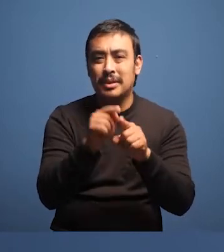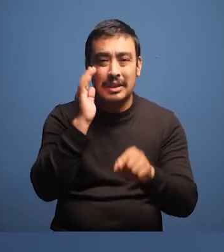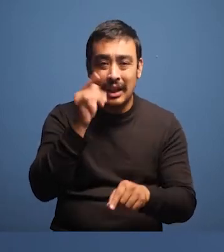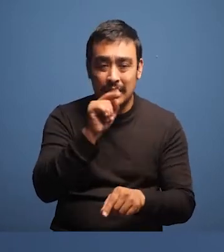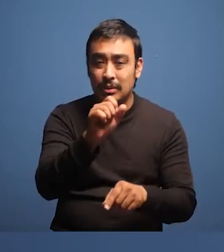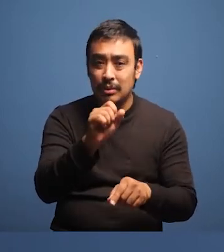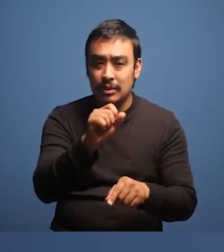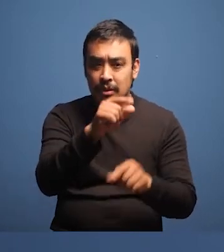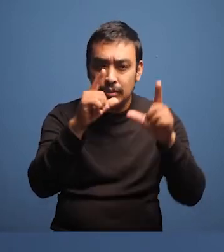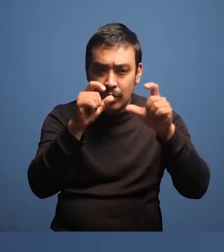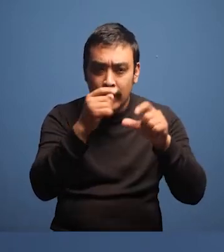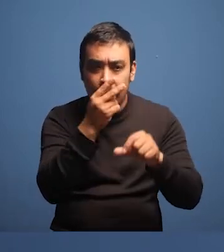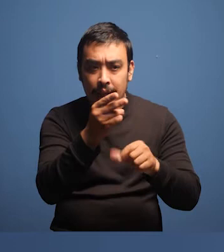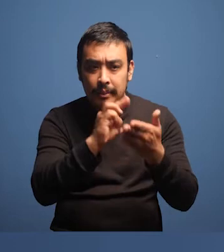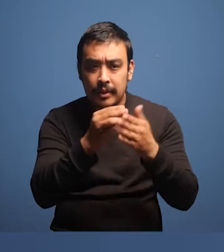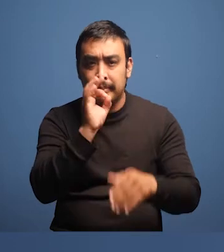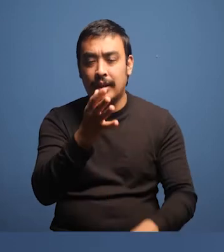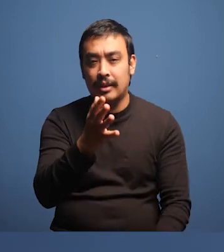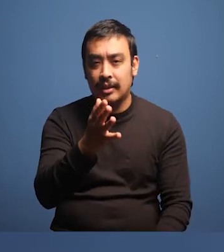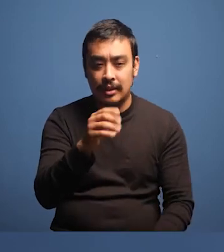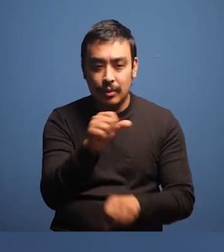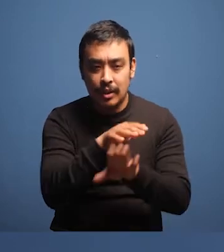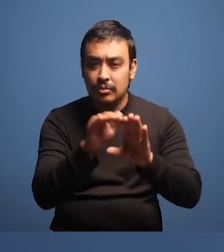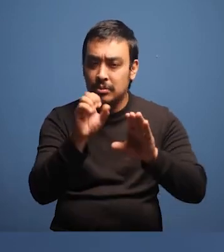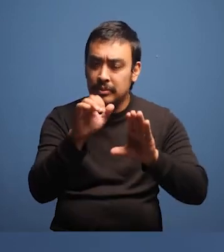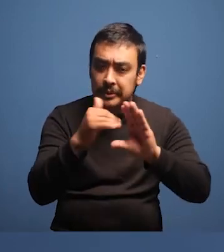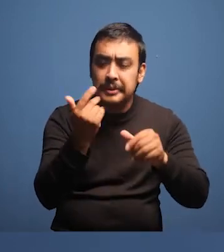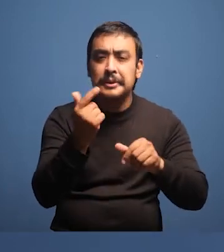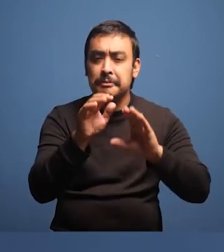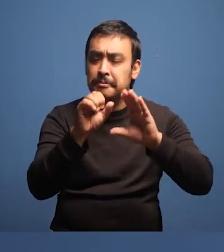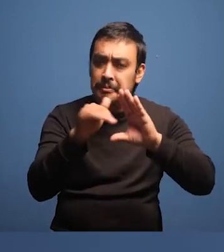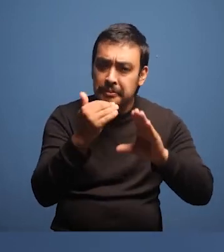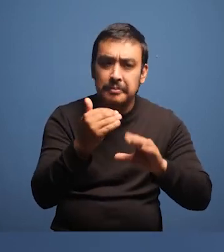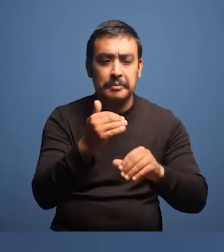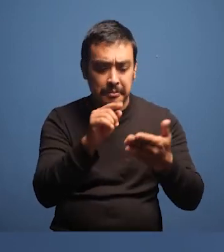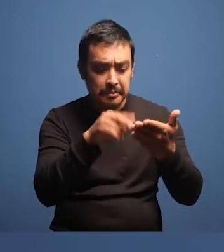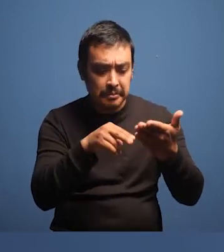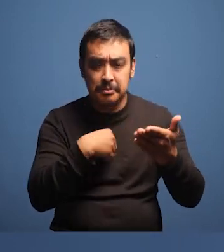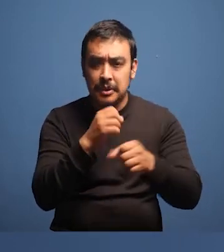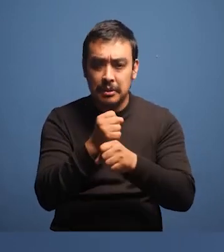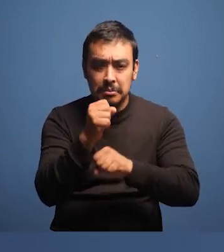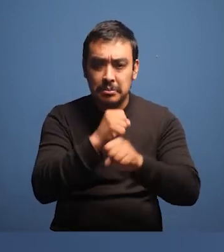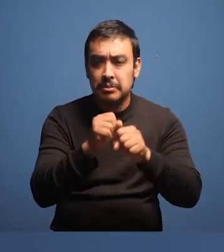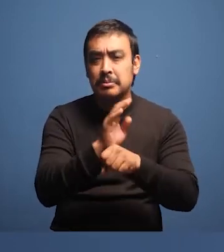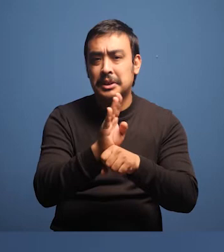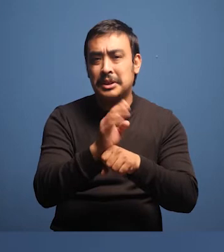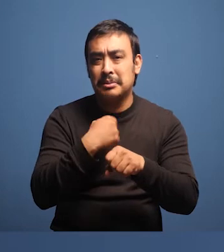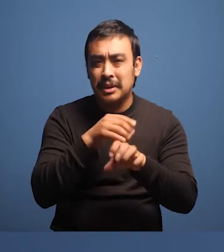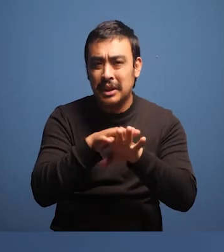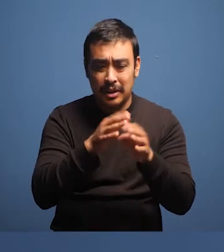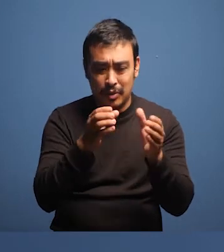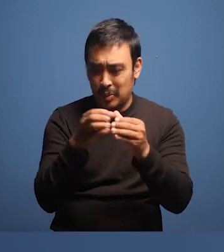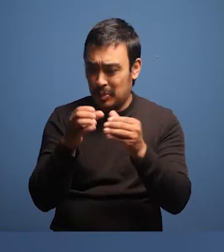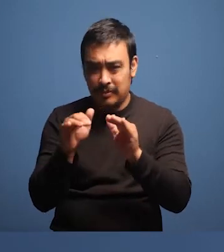प्रोफाइलमा जे देख्छौँ रियलमा त्यो हुँदैन नि त। अनि उहाँहरूले म्यासेज गर्नुहुन्छ, म प्रायः मेसेन्जरमा एक्टिभ पनि हुँदैन होइन, आफ्नो काम पऱ्यो भने गर्छु। अनि धेरै ग्रुप म्यासेज